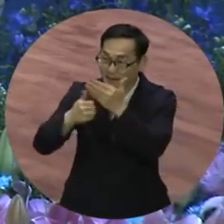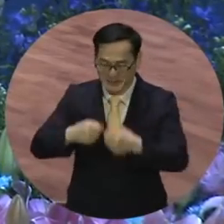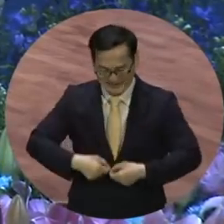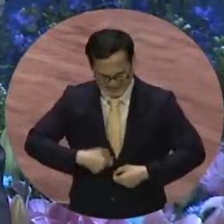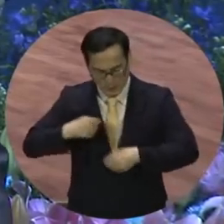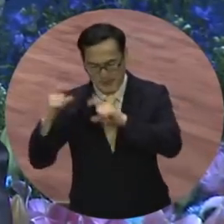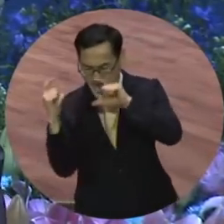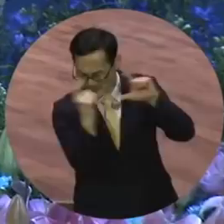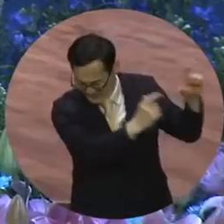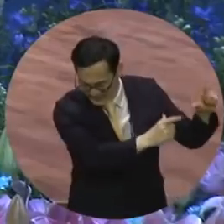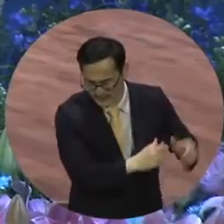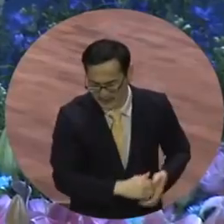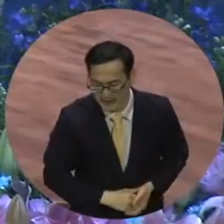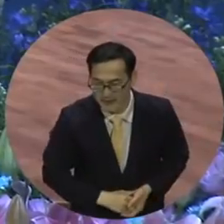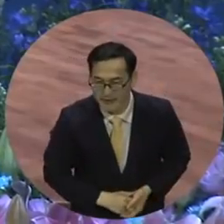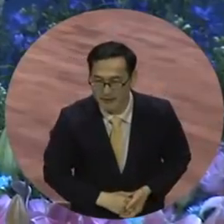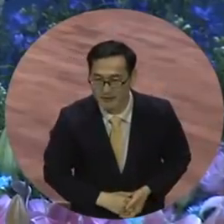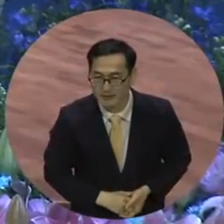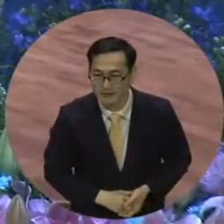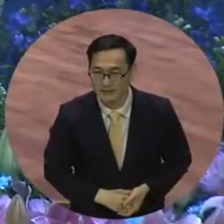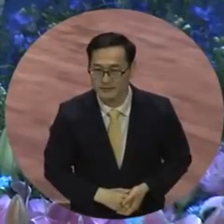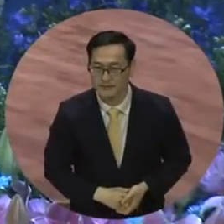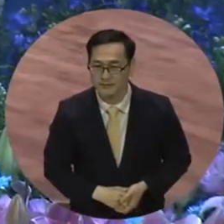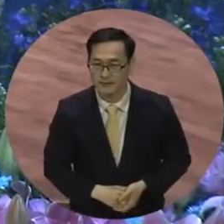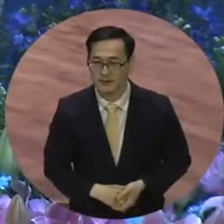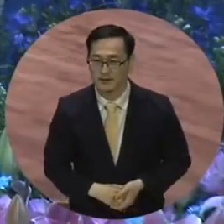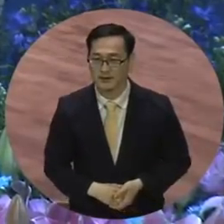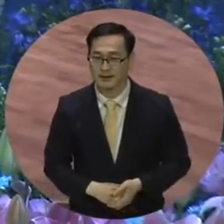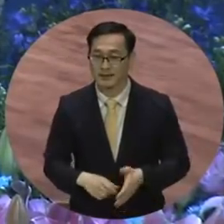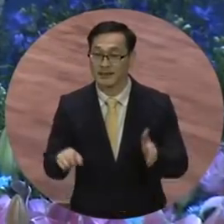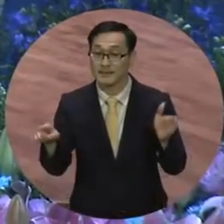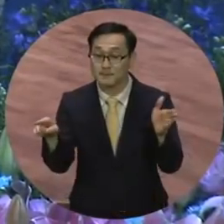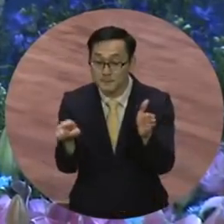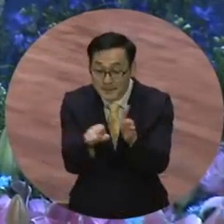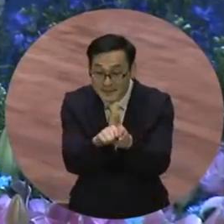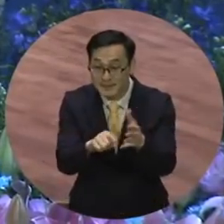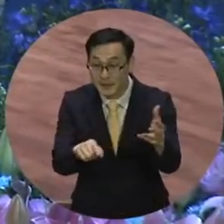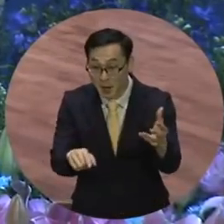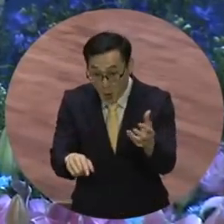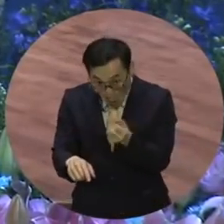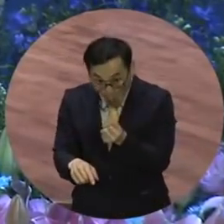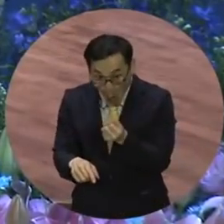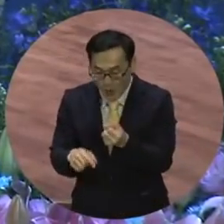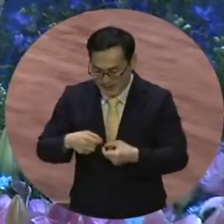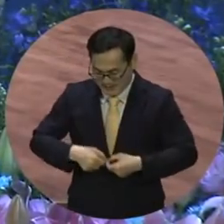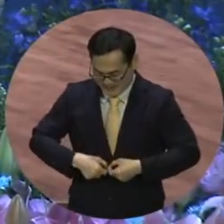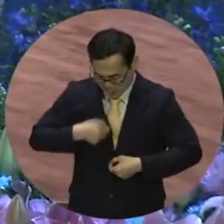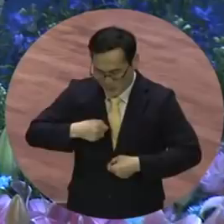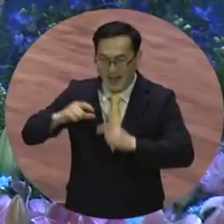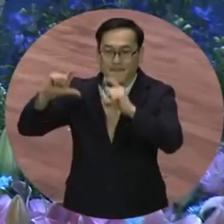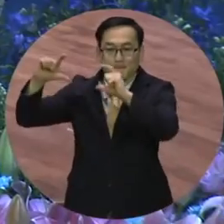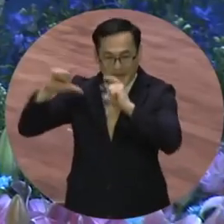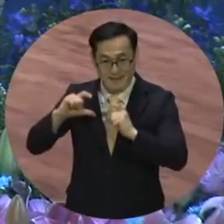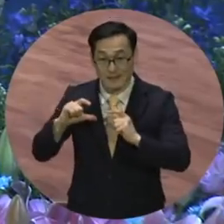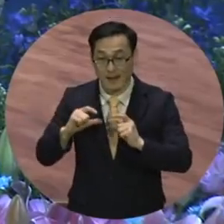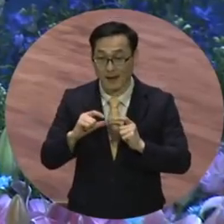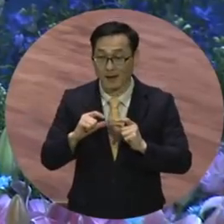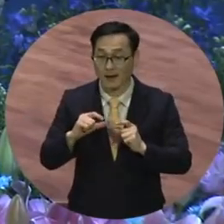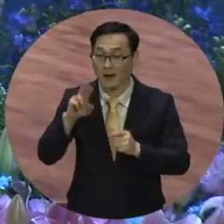되었느니라. 아브라함이 하나님을 믿음에 그것이 믿음 그것이 의롭게 되었다.